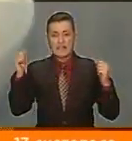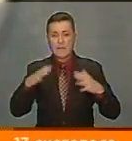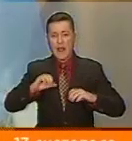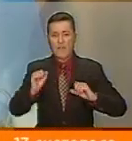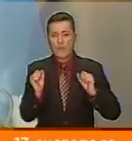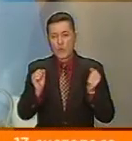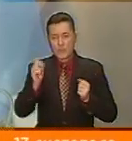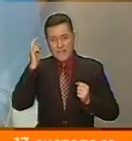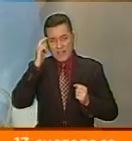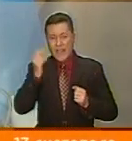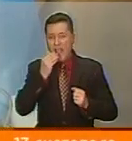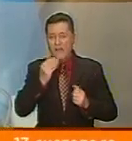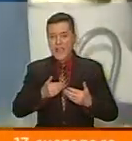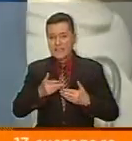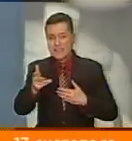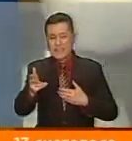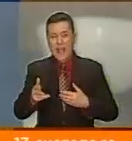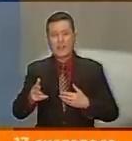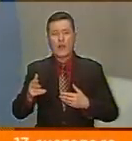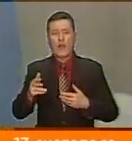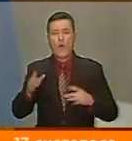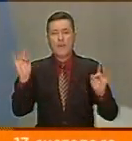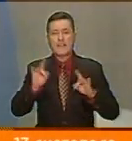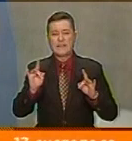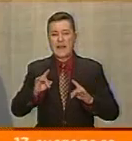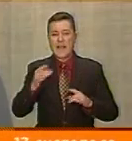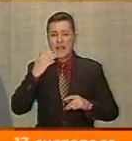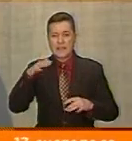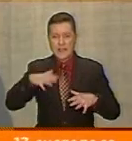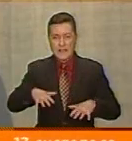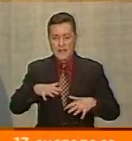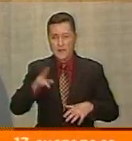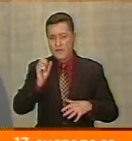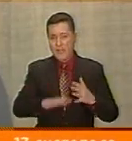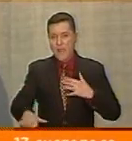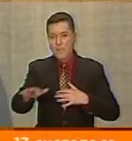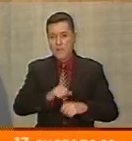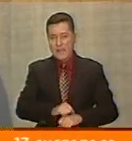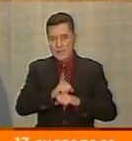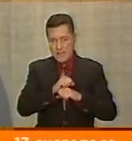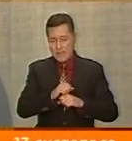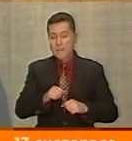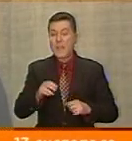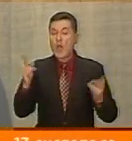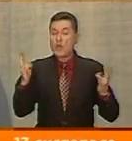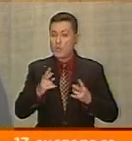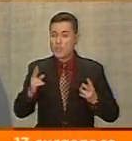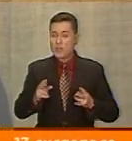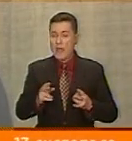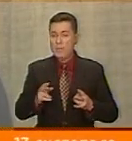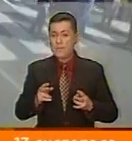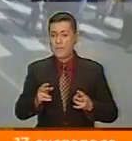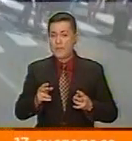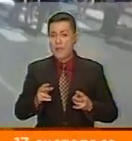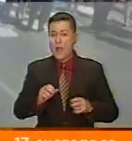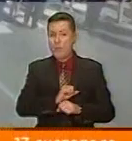киян на сніданок у ресторан Крим на Майдані конечно нужно блокировать То есть если мы говорим